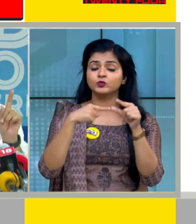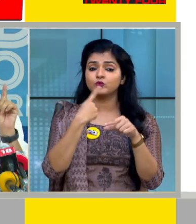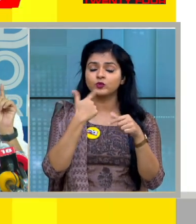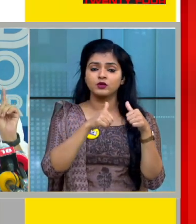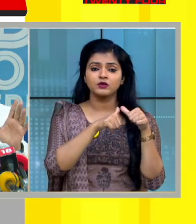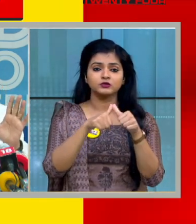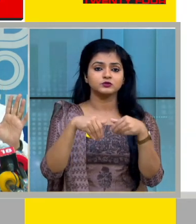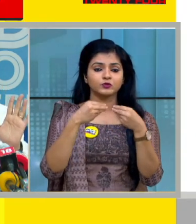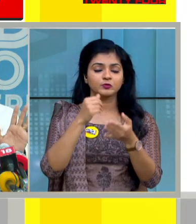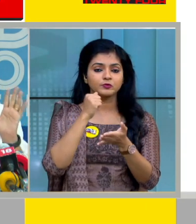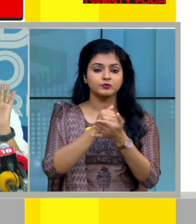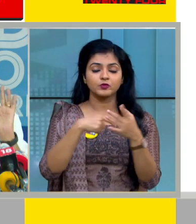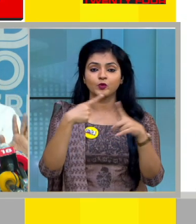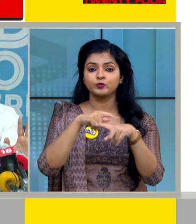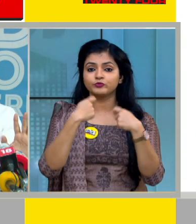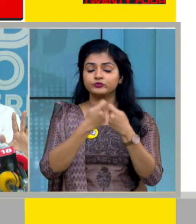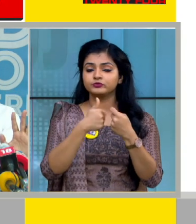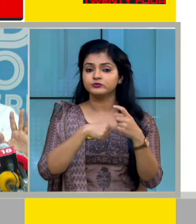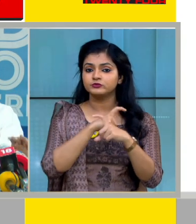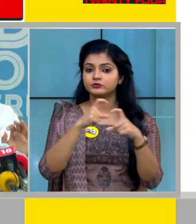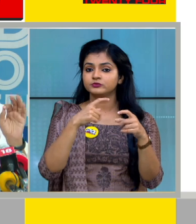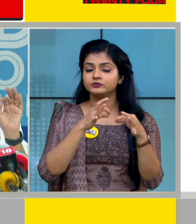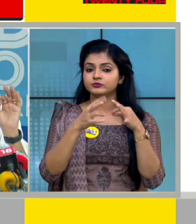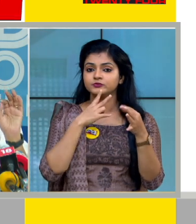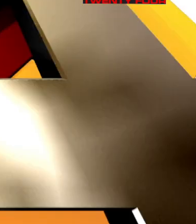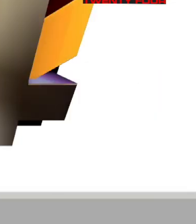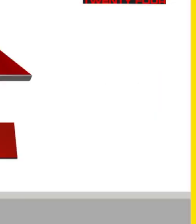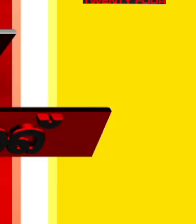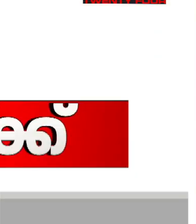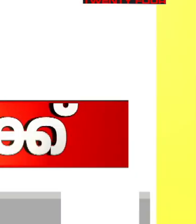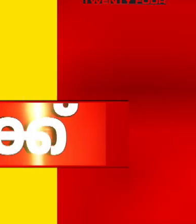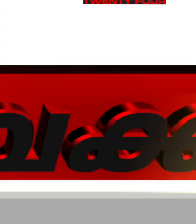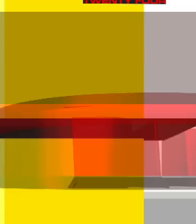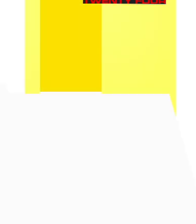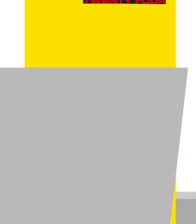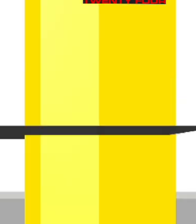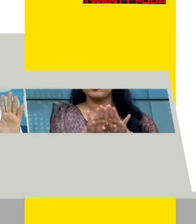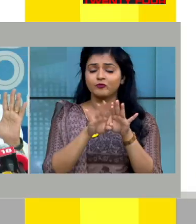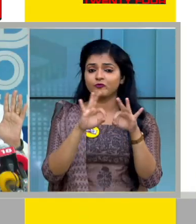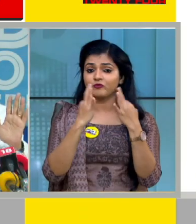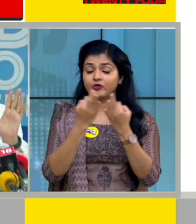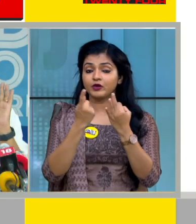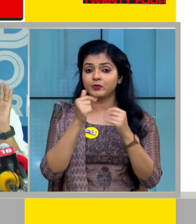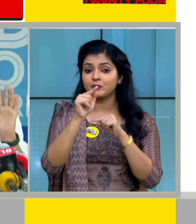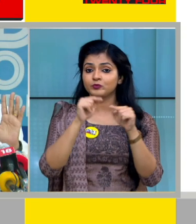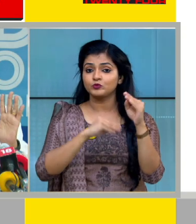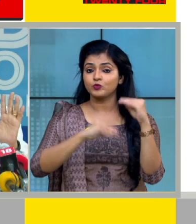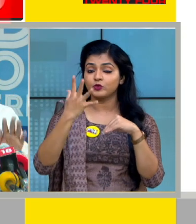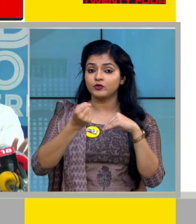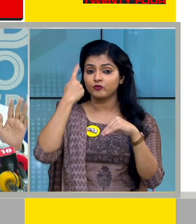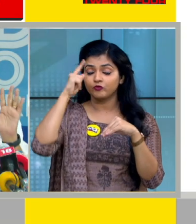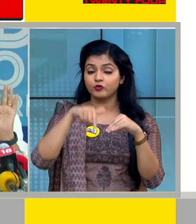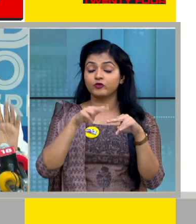പ്രതിപക്ഷ നേതാവ് വ്യക്തമാക്കുന്നത്. അതിൽ പാർട്ടി ബന്ധുക്കൾക്ക് കമ്മീഷൻ ലഭിക്കാൻ വേണ്ടി വലിയ സാമ്പത്തിക ഇടപാട് നടന്നിരിക്കുന്നു എന്നുള്ളതാണ് പ്രതിപക്ഷ നേതാവ്